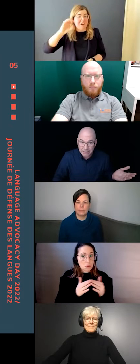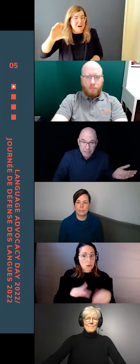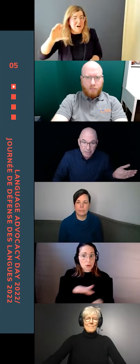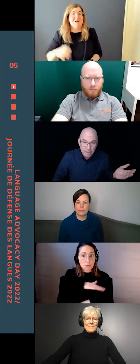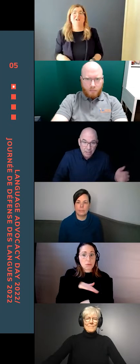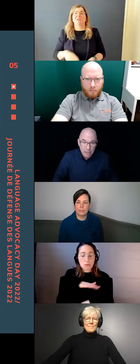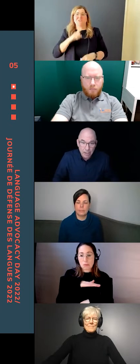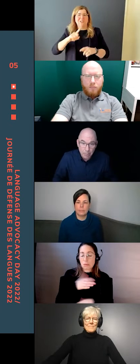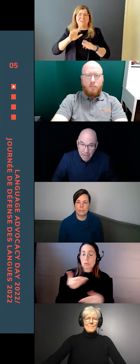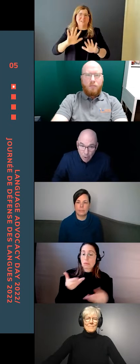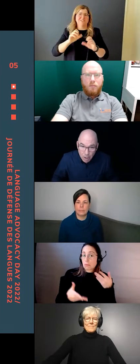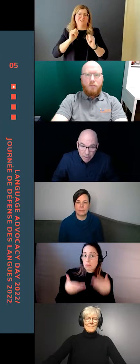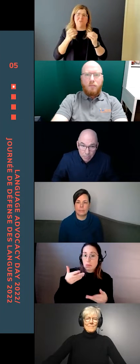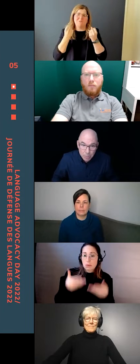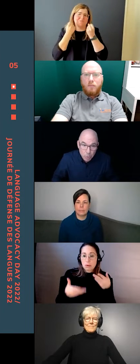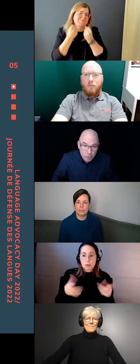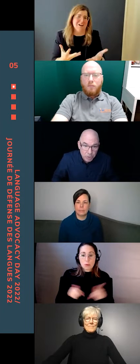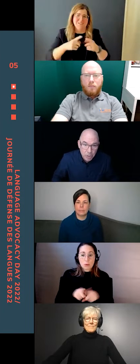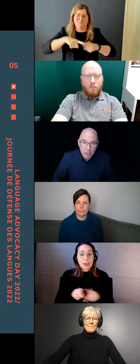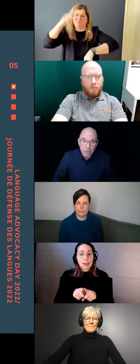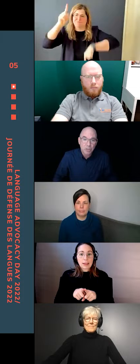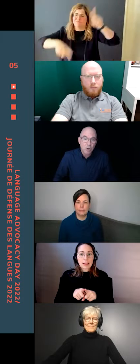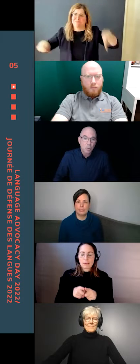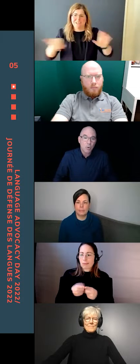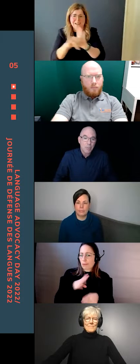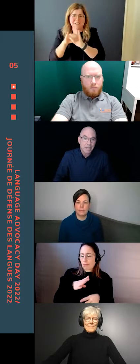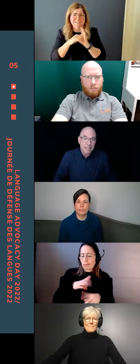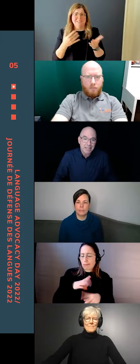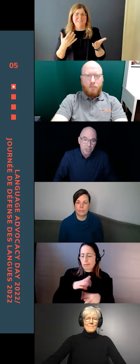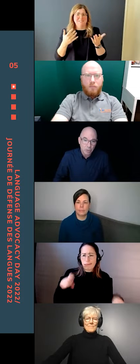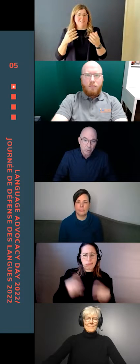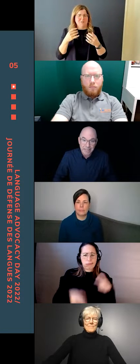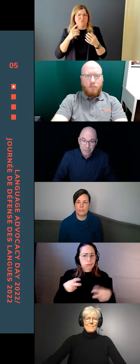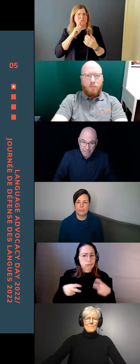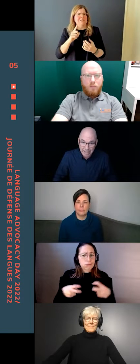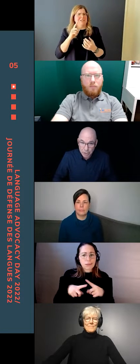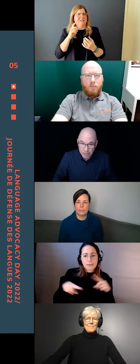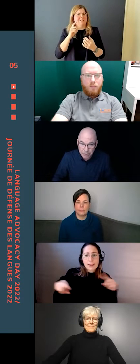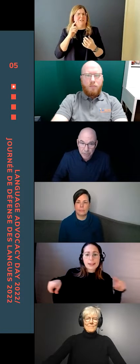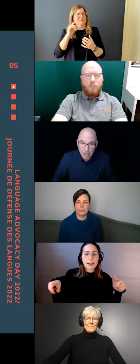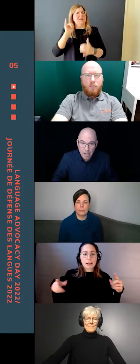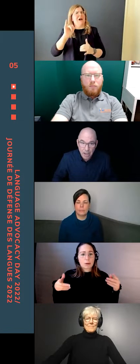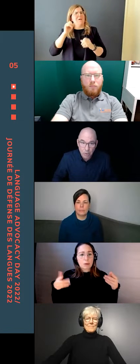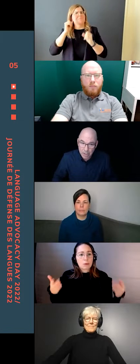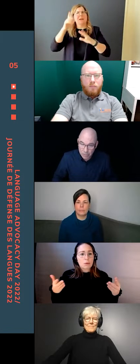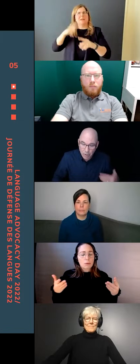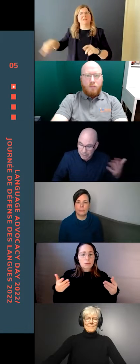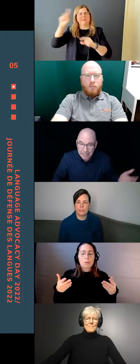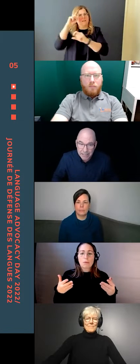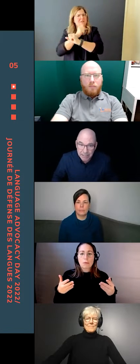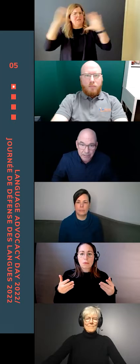LGBTQ, il y a peut-être ceux qui ont des problèmes